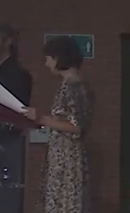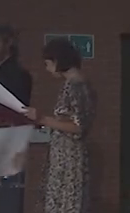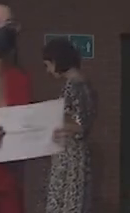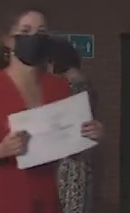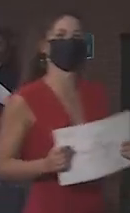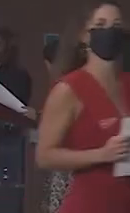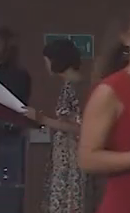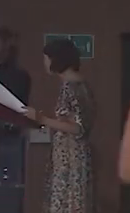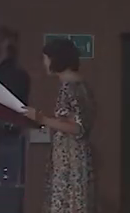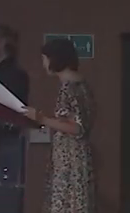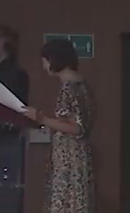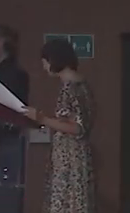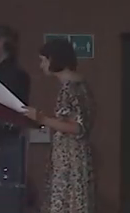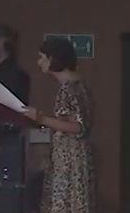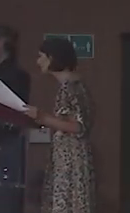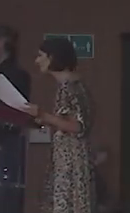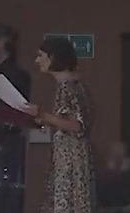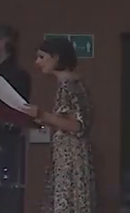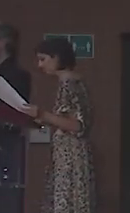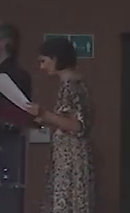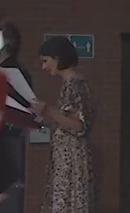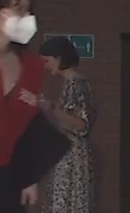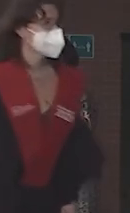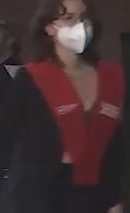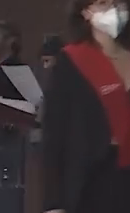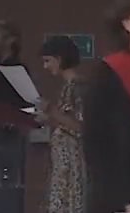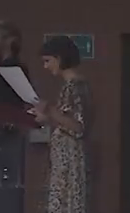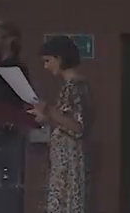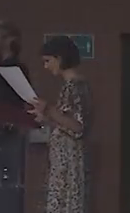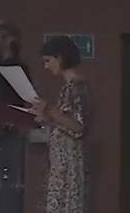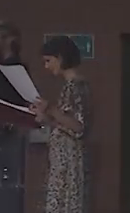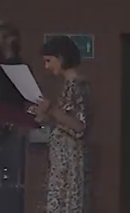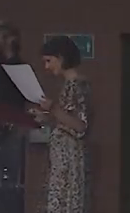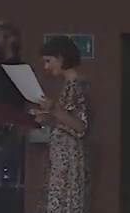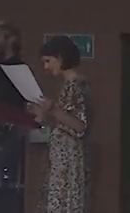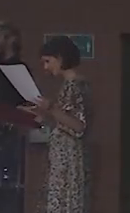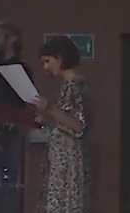I la Irene Oroz Márquez. Un fort aplaudiment.